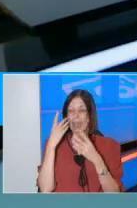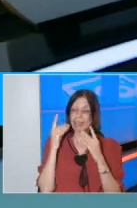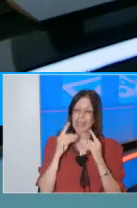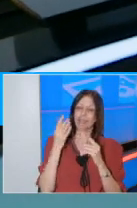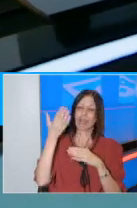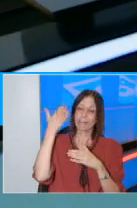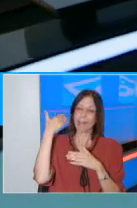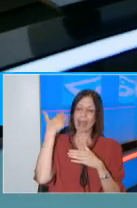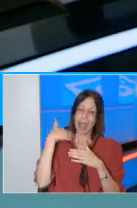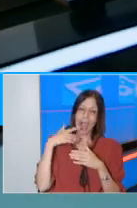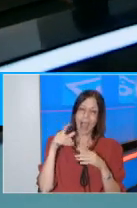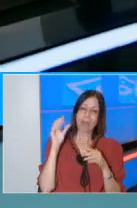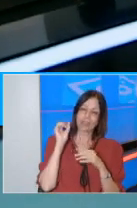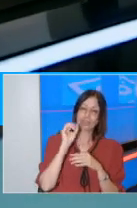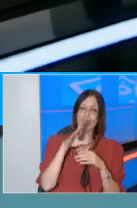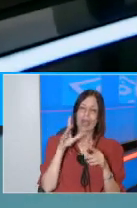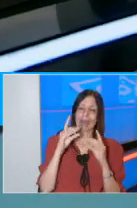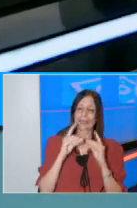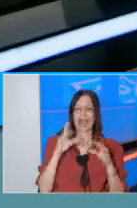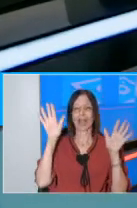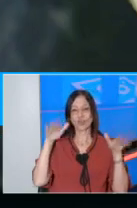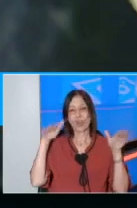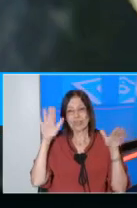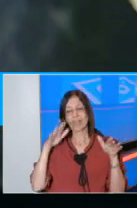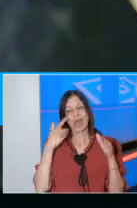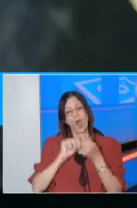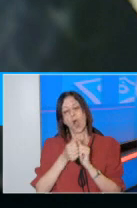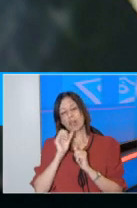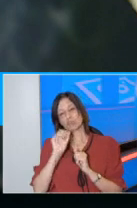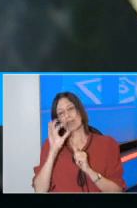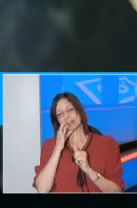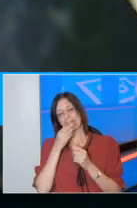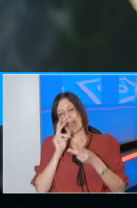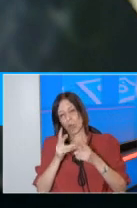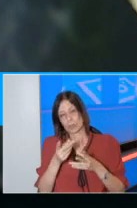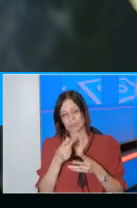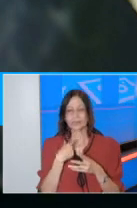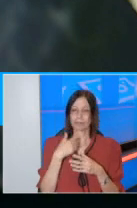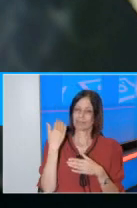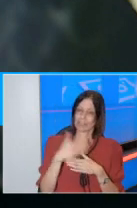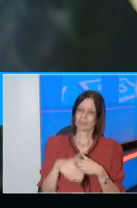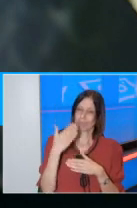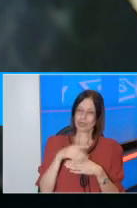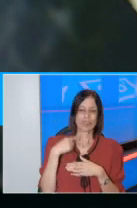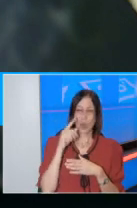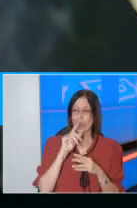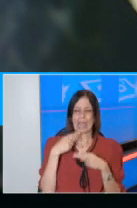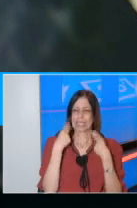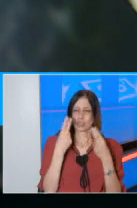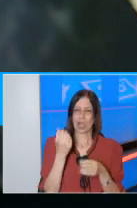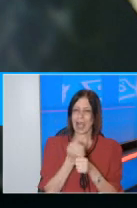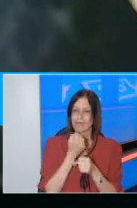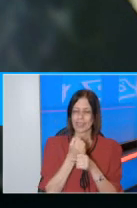להעביר מסר, או לשלוח איזה צעיר לרוץ? אז קודם כל, תשמעי, בסוף, בסוף, בסוף, איך אומרים, אנחנו לא נחזור